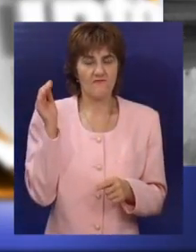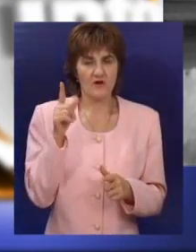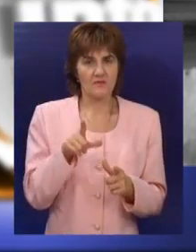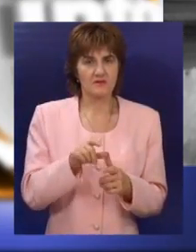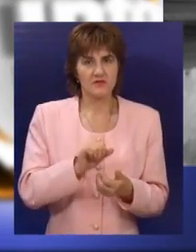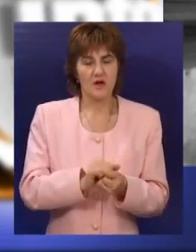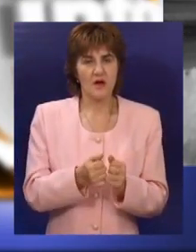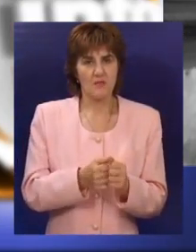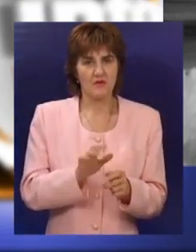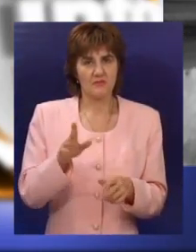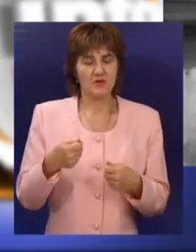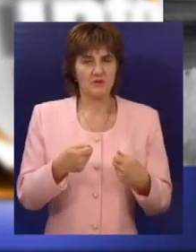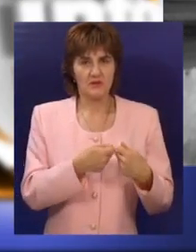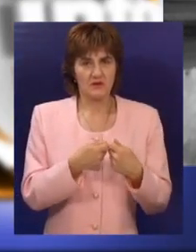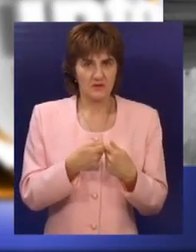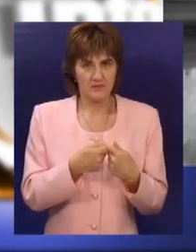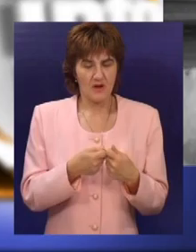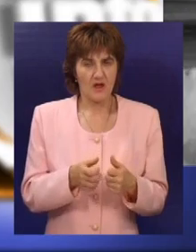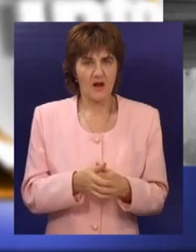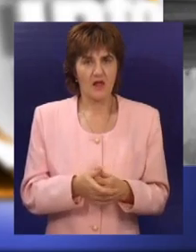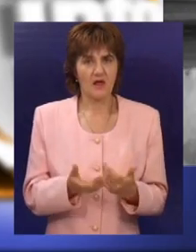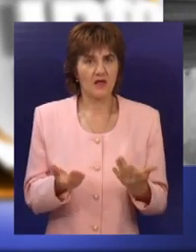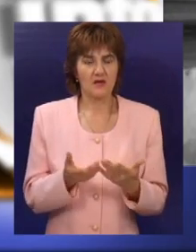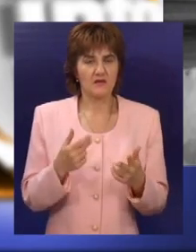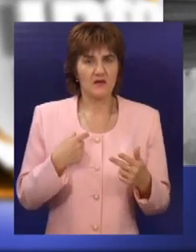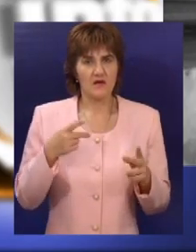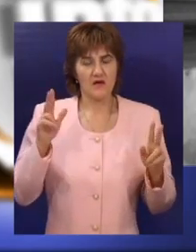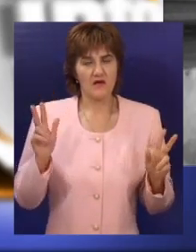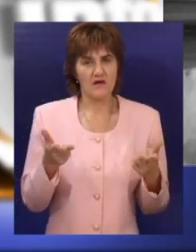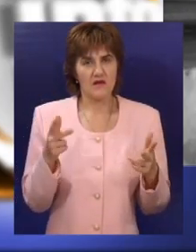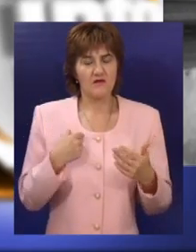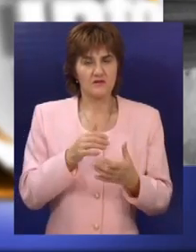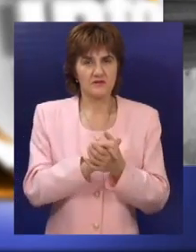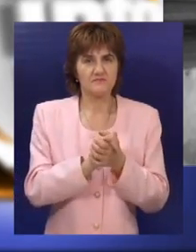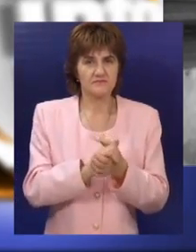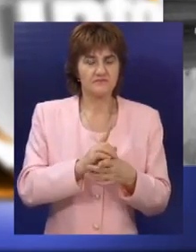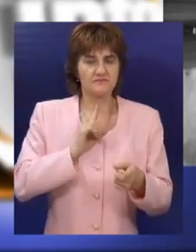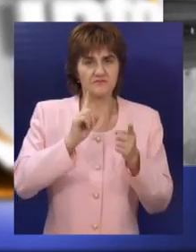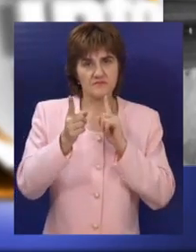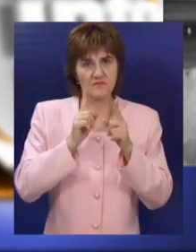informacije službe za borbu protiv organizovanog kriminala, te na osnovu intenzivne